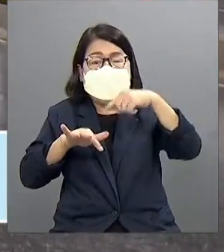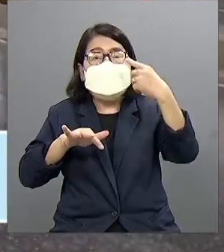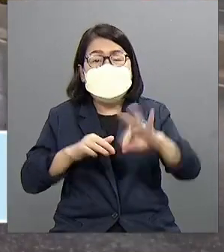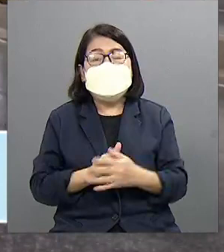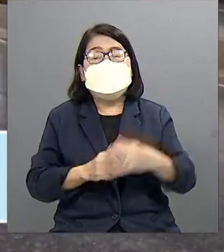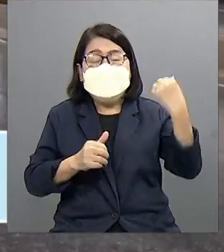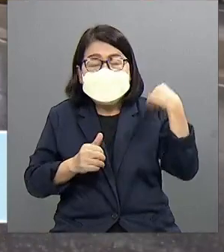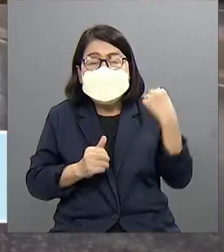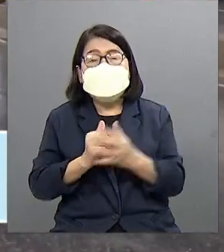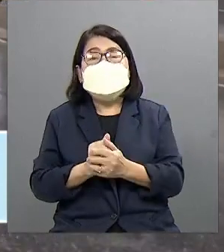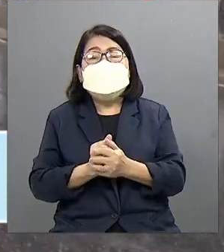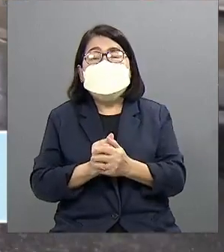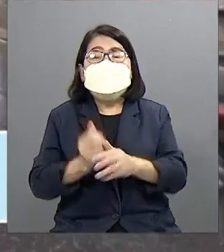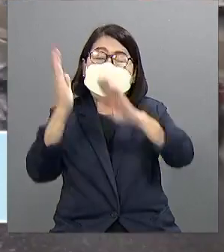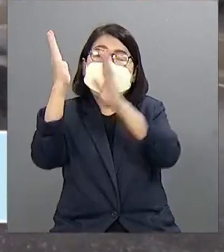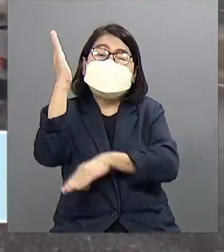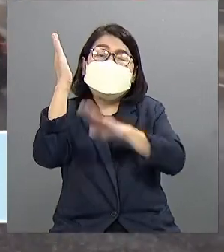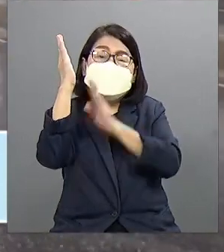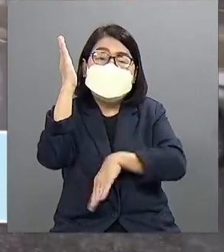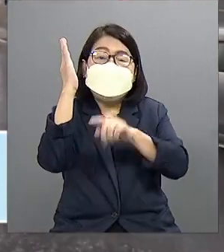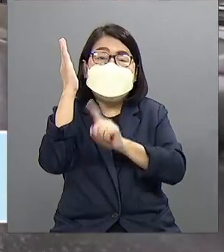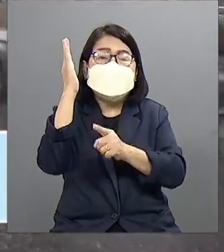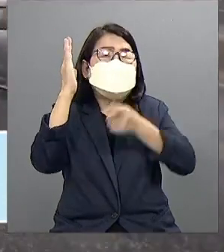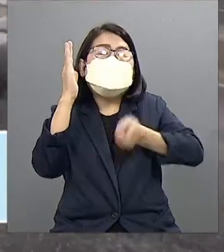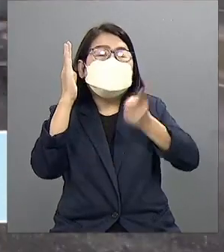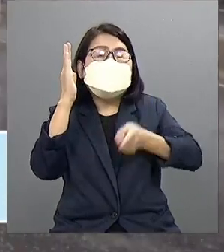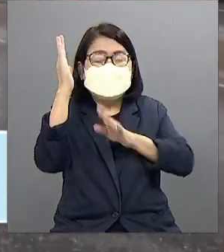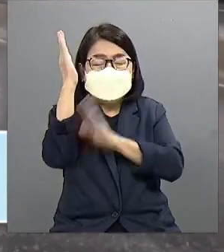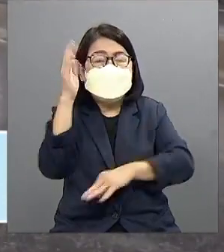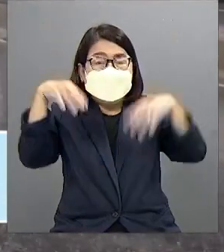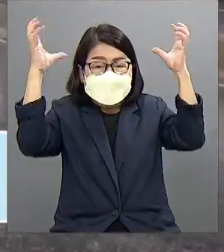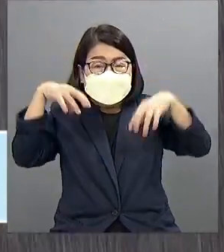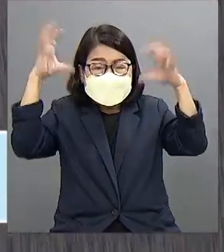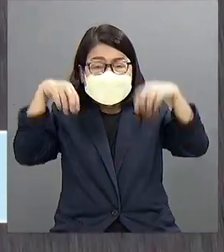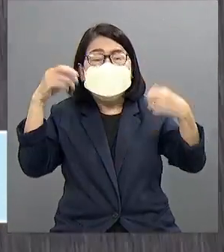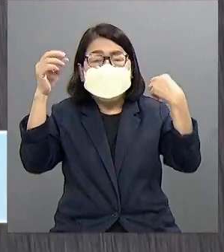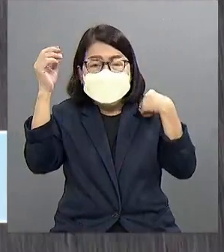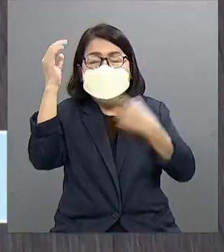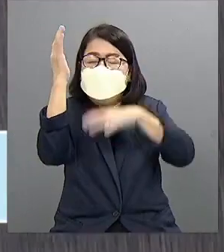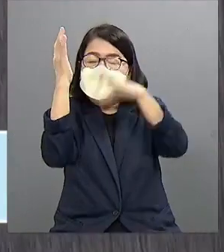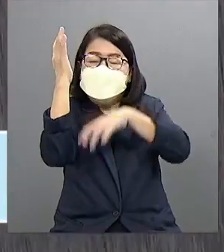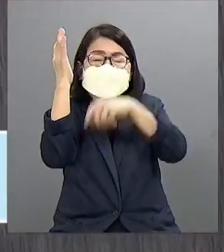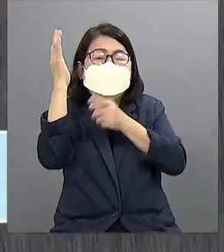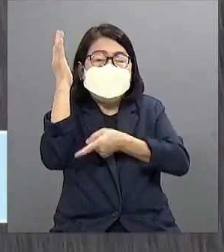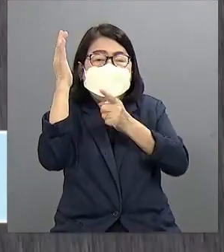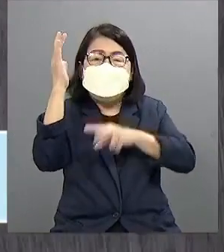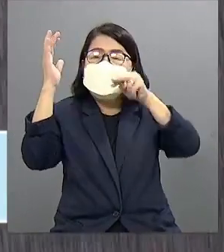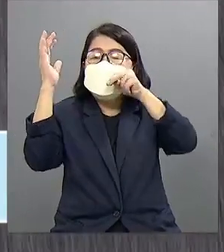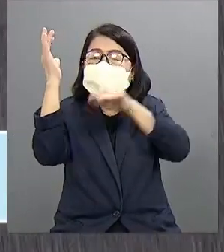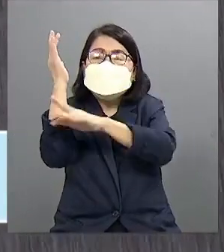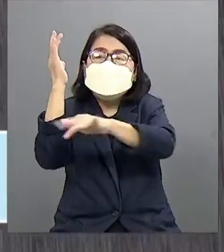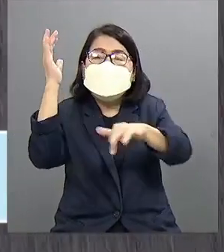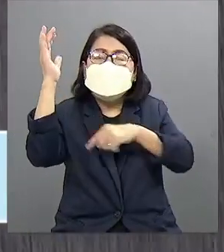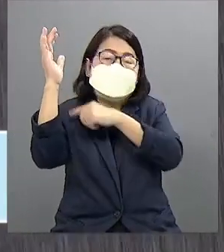วันตกเฉียงใต้ซึ่งเป็นลมประจำฤดูฝนนะปกคลุมประเทศไทยทะเลอันดามันแล้วก็อ่าวไทยนะค